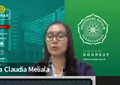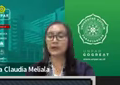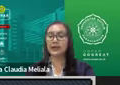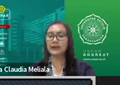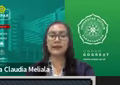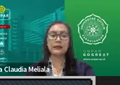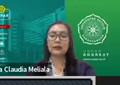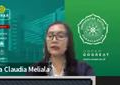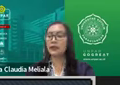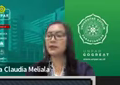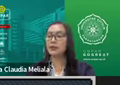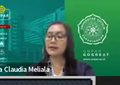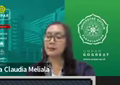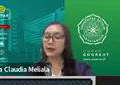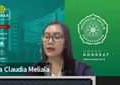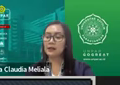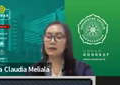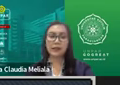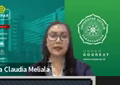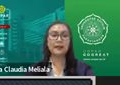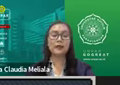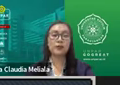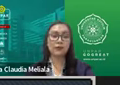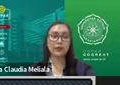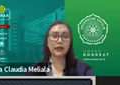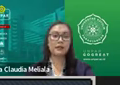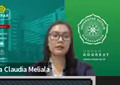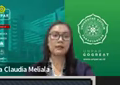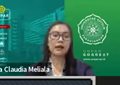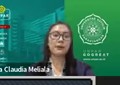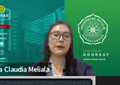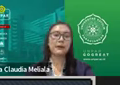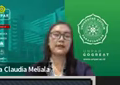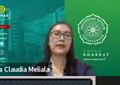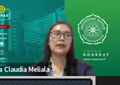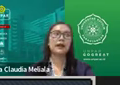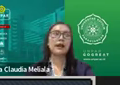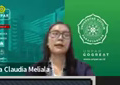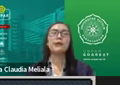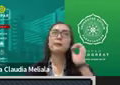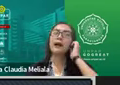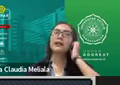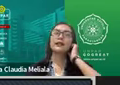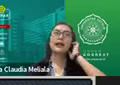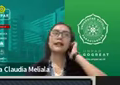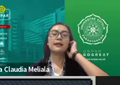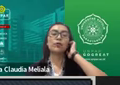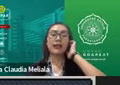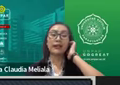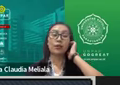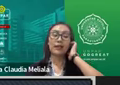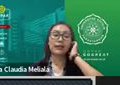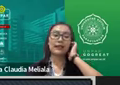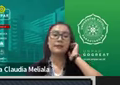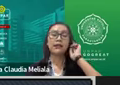bentuk dokumen lainnya. Tadi menarik disampaikan pendekatan teknologi ya, apa namanya, ada perkembangan terkait alat